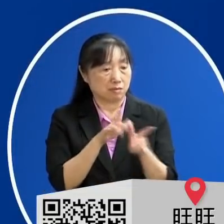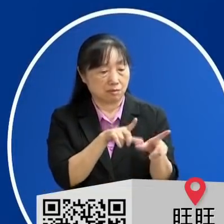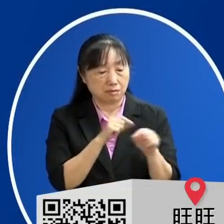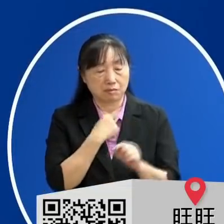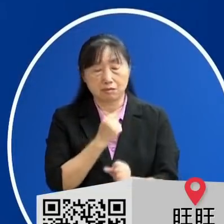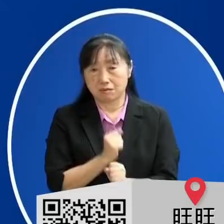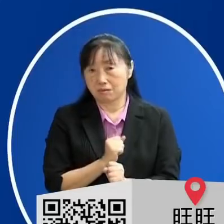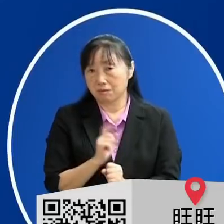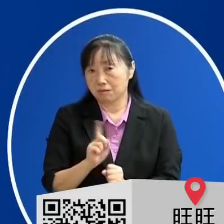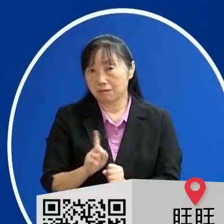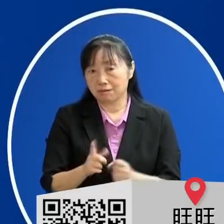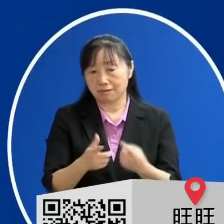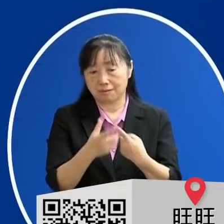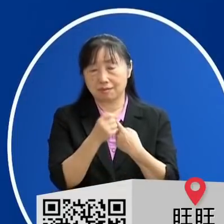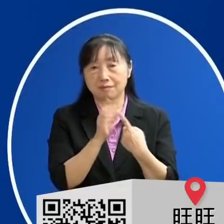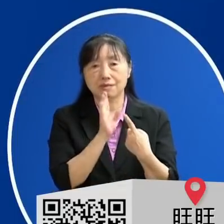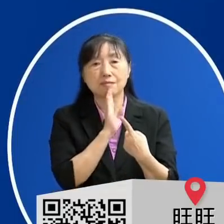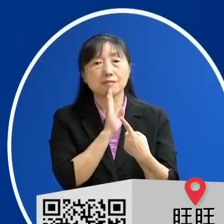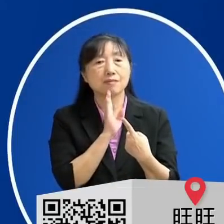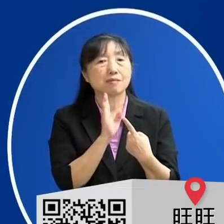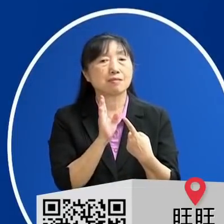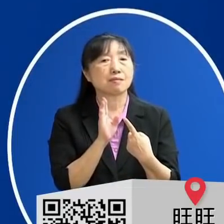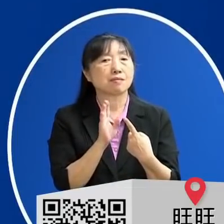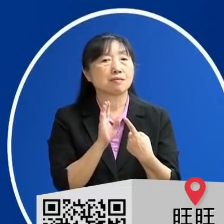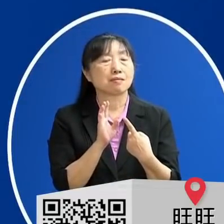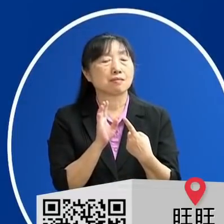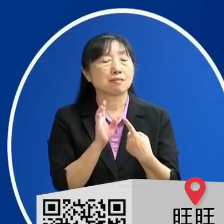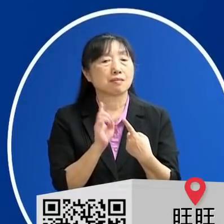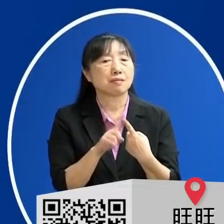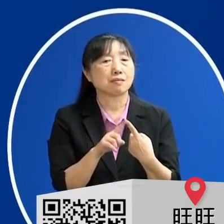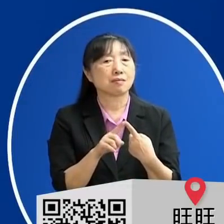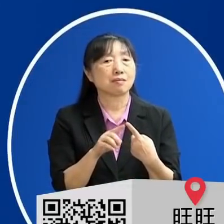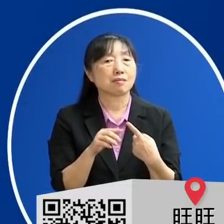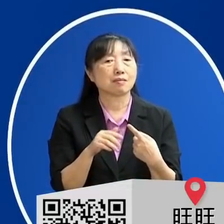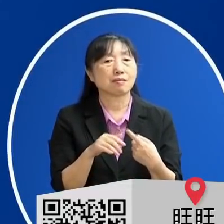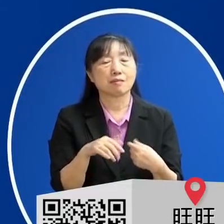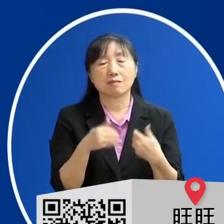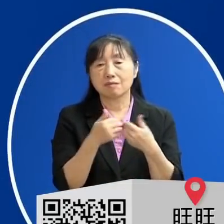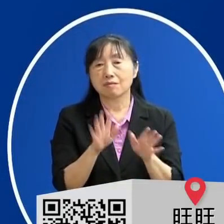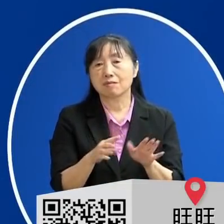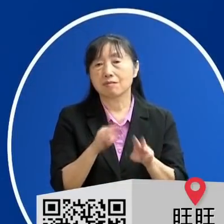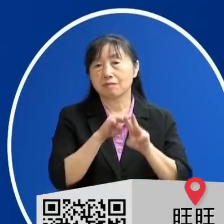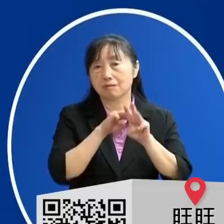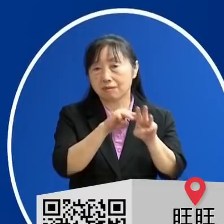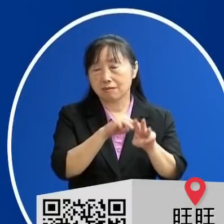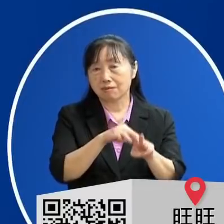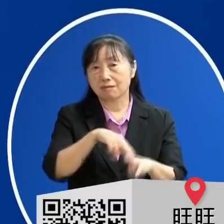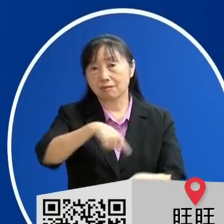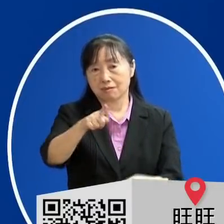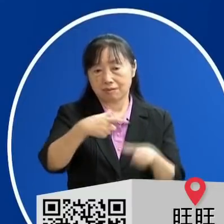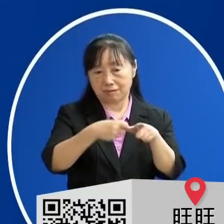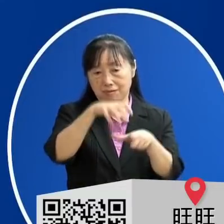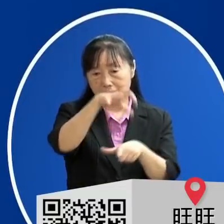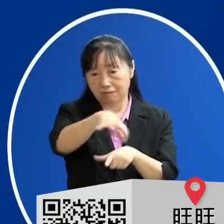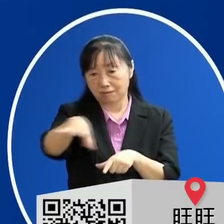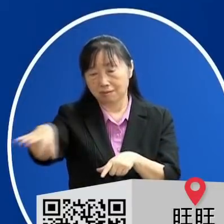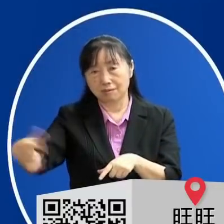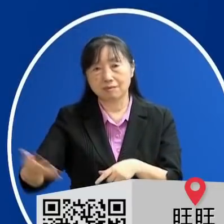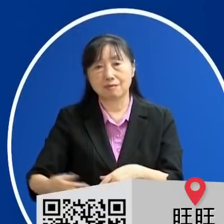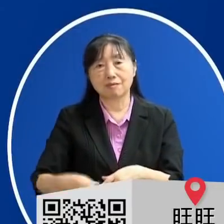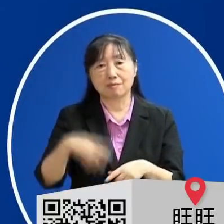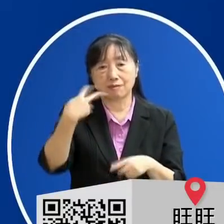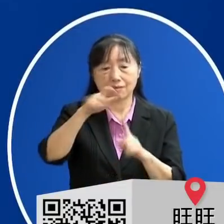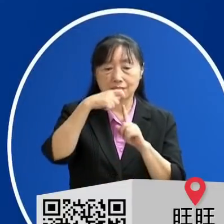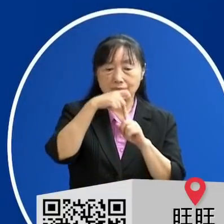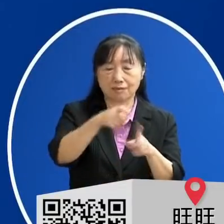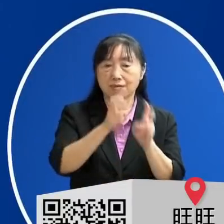呢。那第一个是，他最重要的是排在第一点哦，就是避免出入公共场所及搭乘大众运